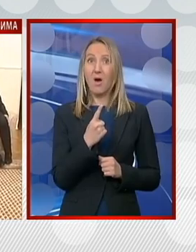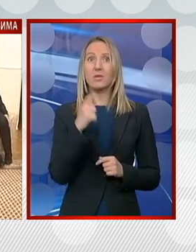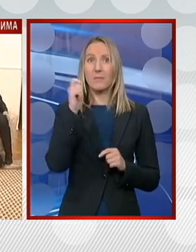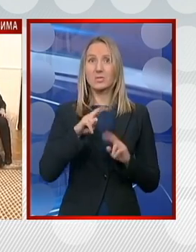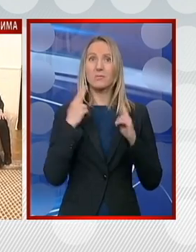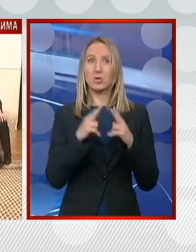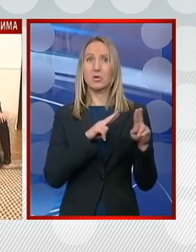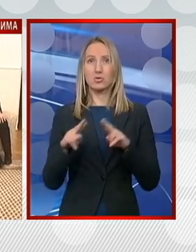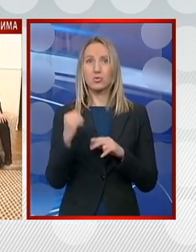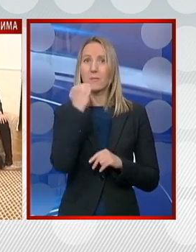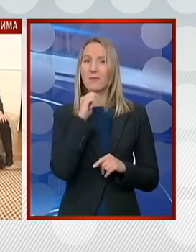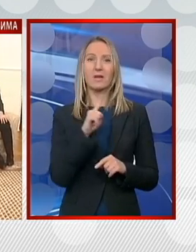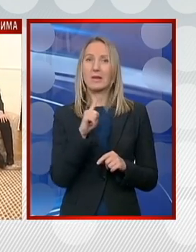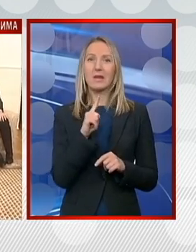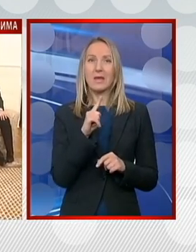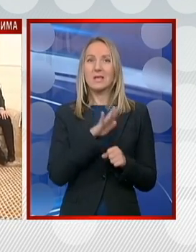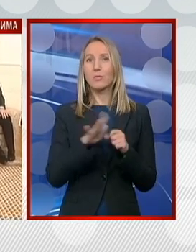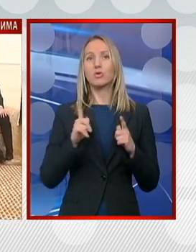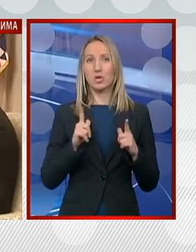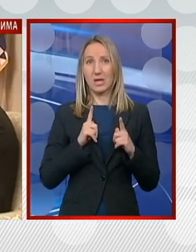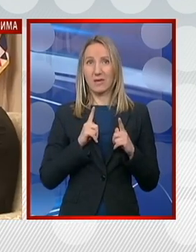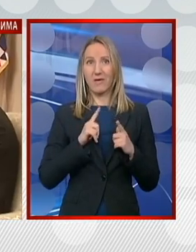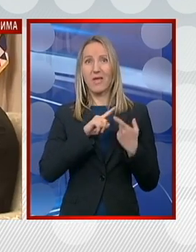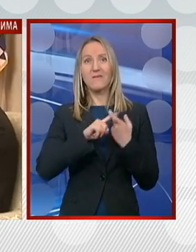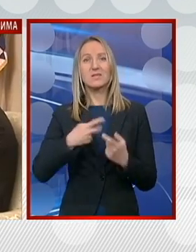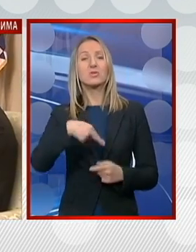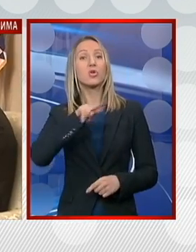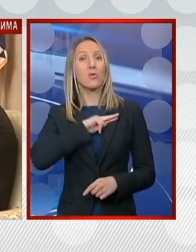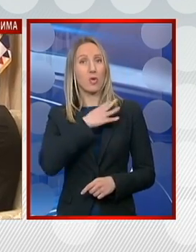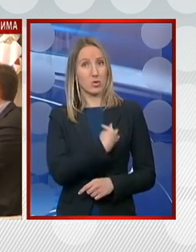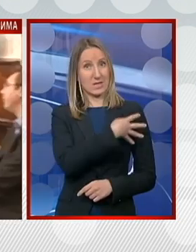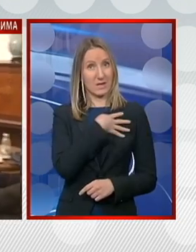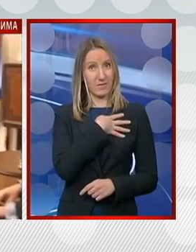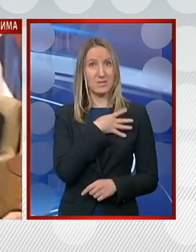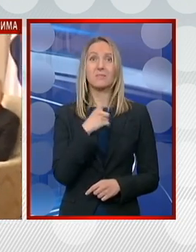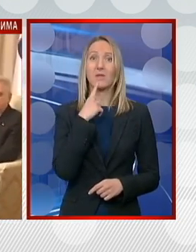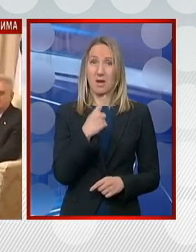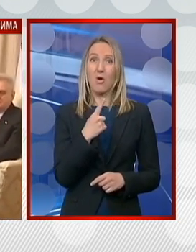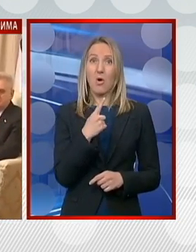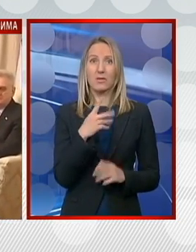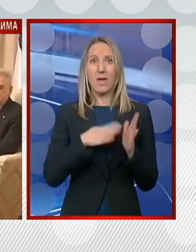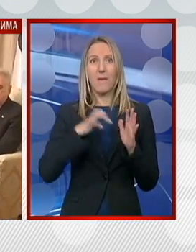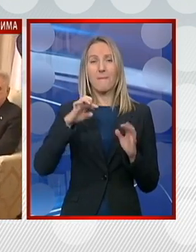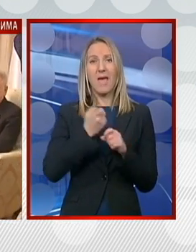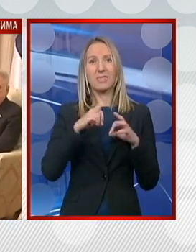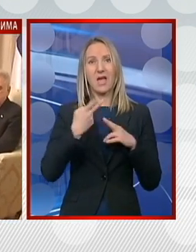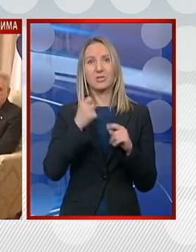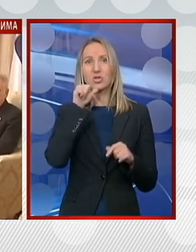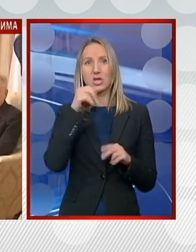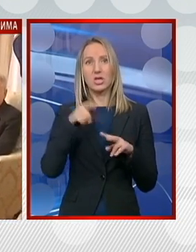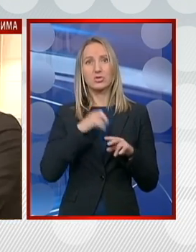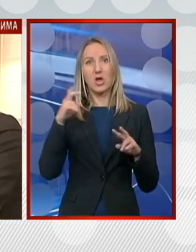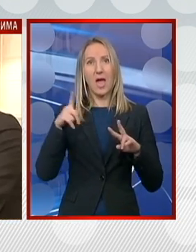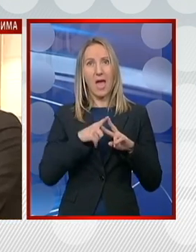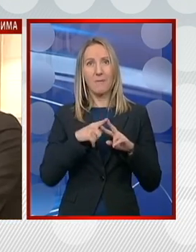Međunarodnog suda pravde nije ispunila očekivanja kada je reč o odgovornosti Hrvatske i ukazao da je u Medačkom džepu hrvatska vojska